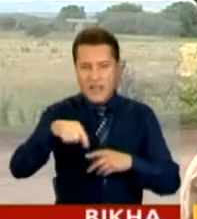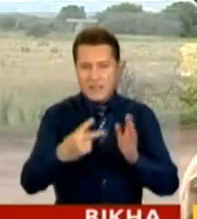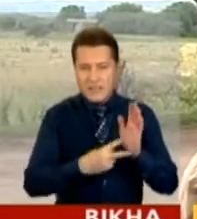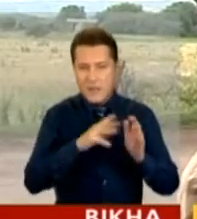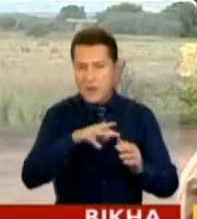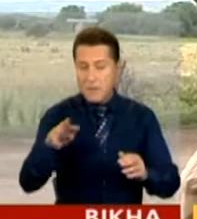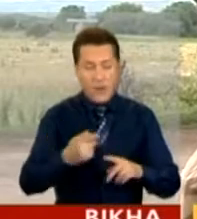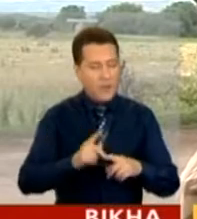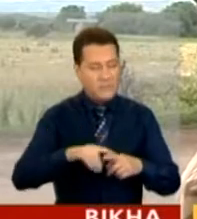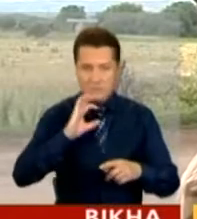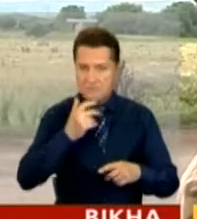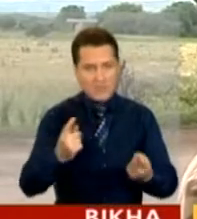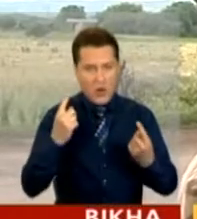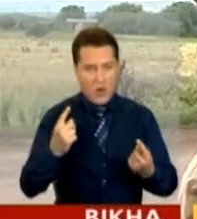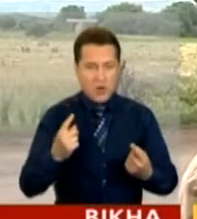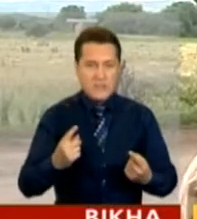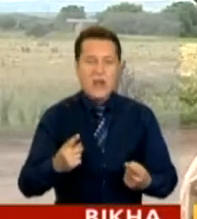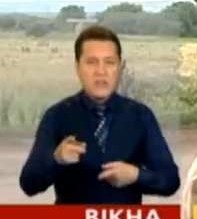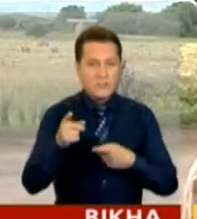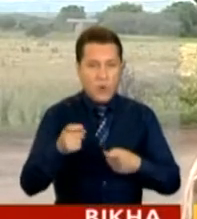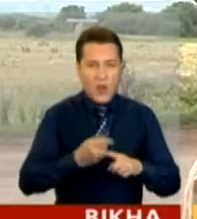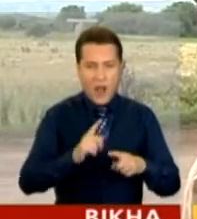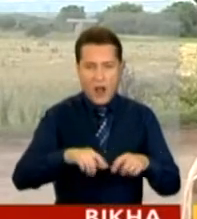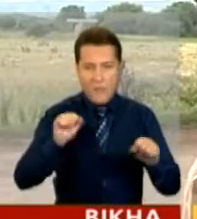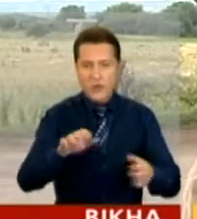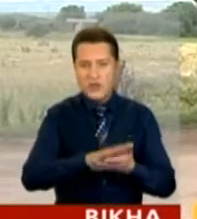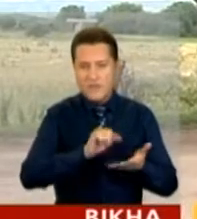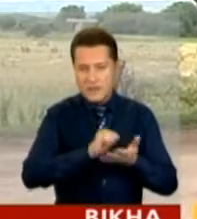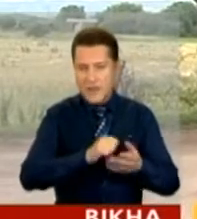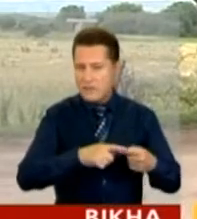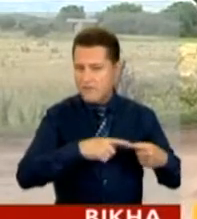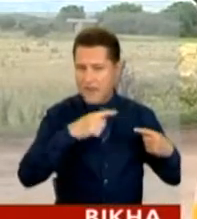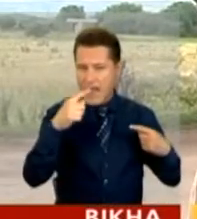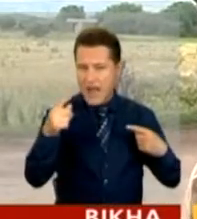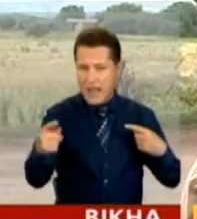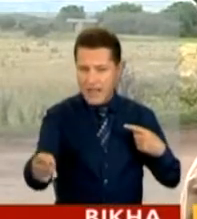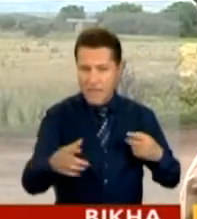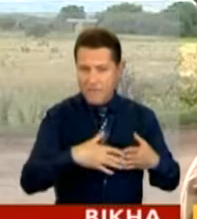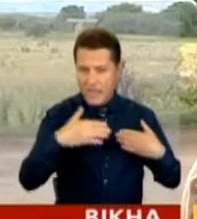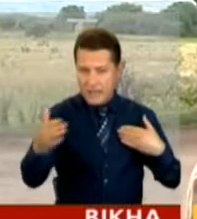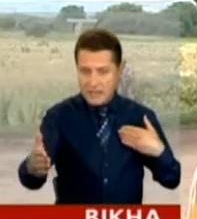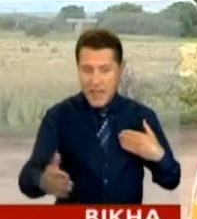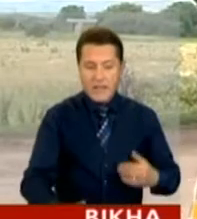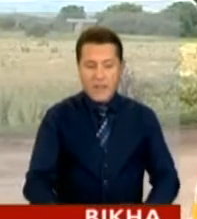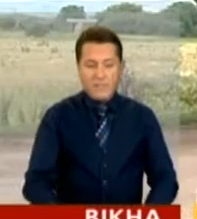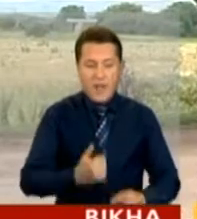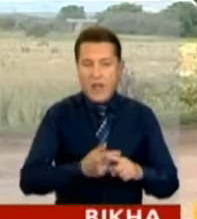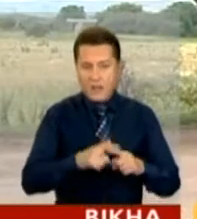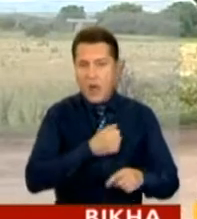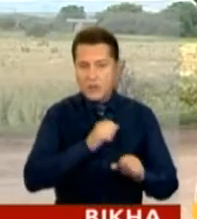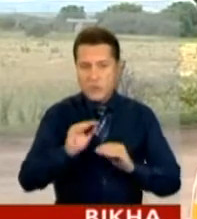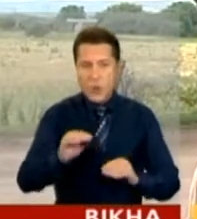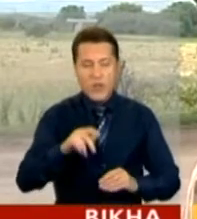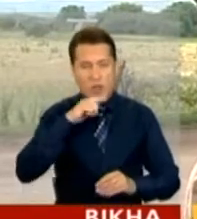Це дуже серйозна зброя, яка спроможна вражати цілі з великої відстані. Бронежилет, який перебуває на озброєнні Збройних сил України,